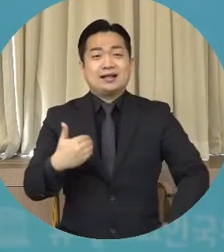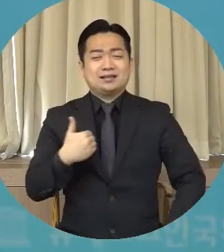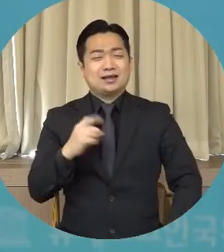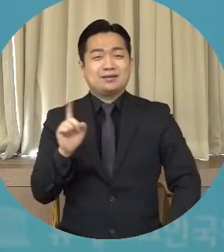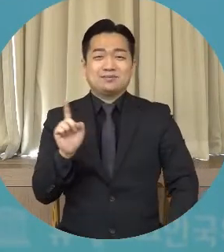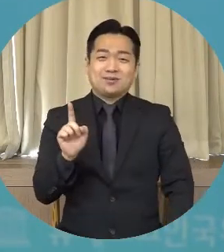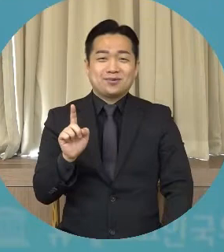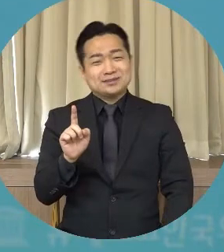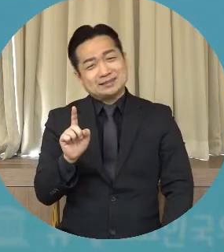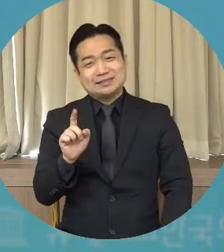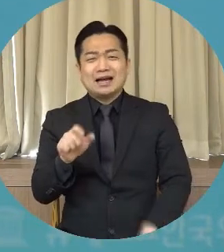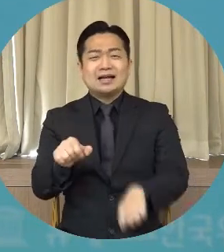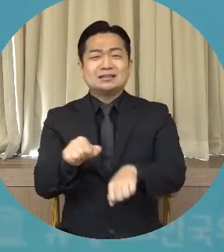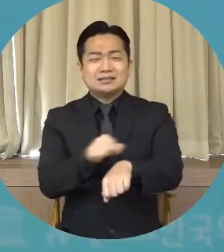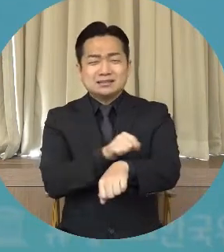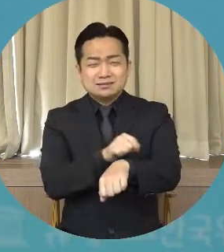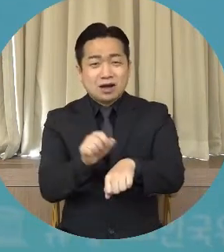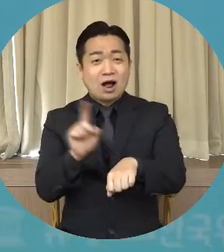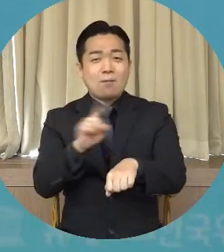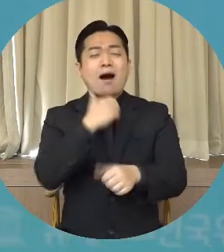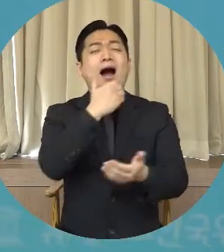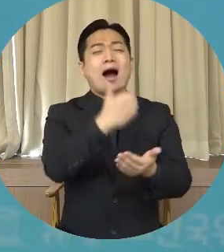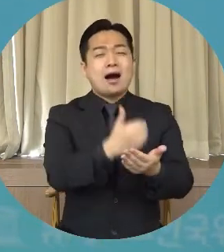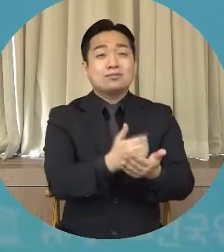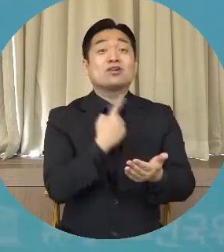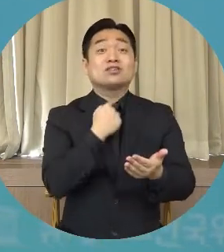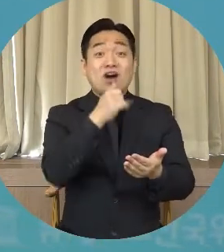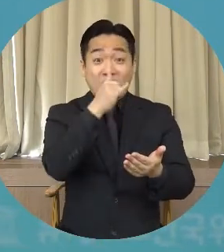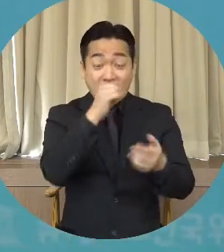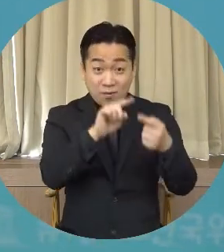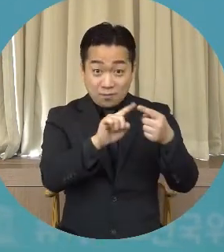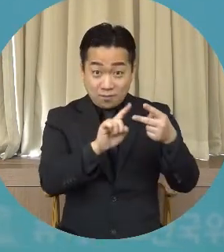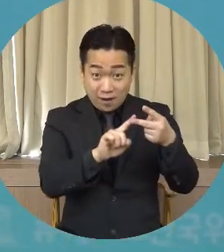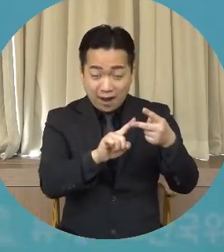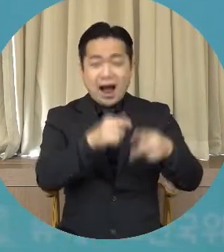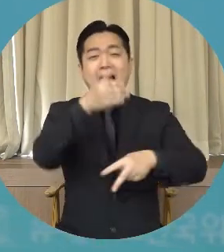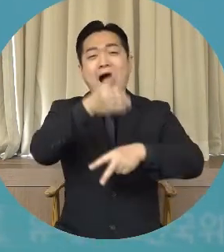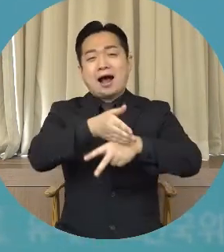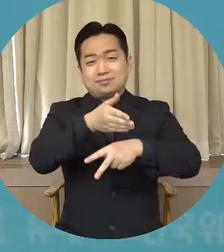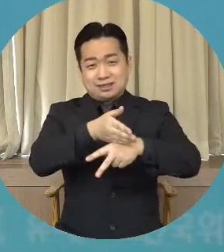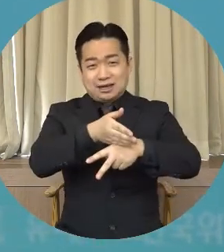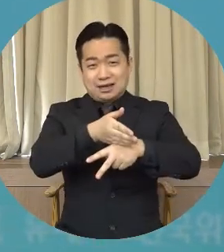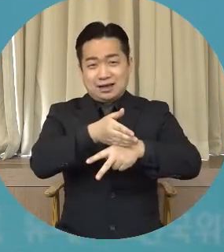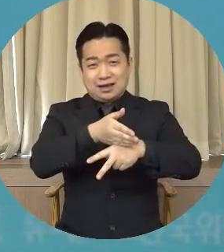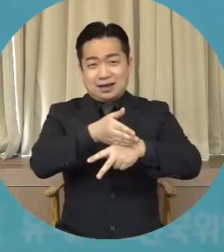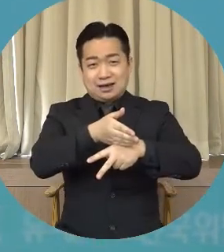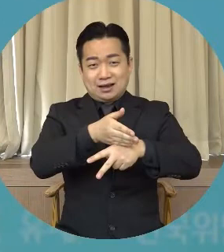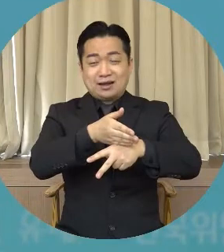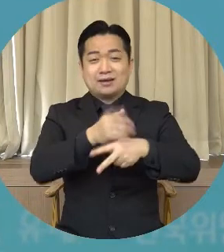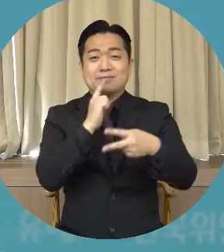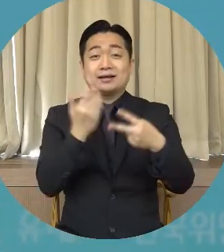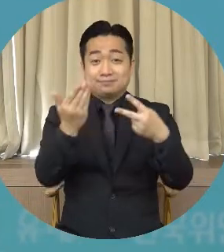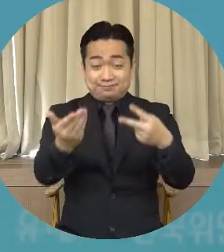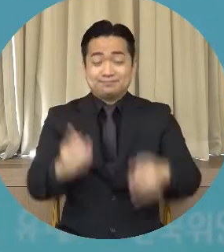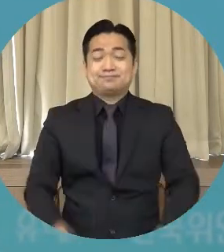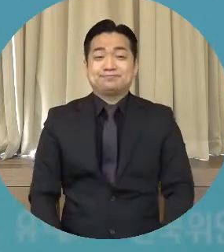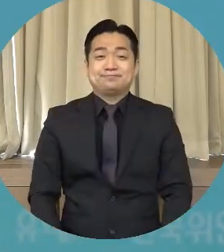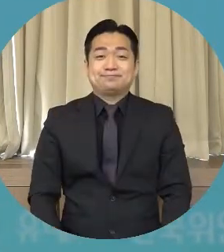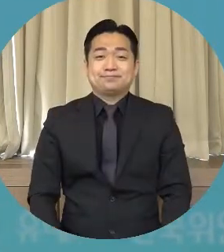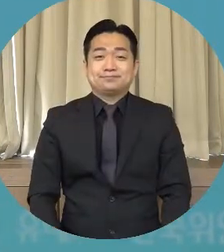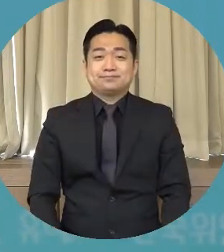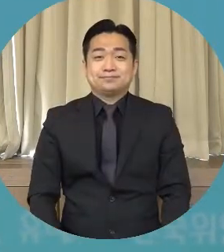특별히 감동스러운 점하고 그리고 감사드릴 분들에 대해서 주로 말씀을